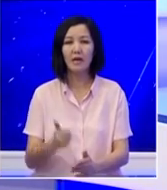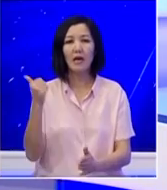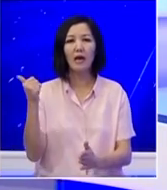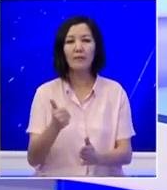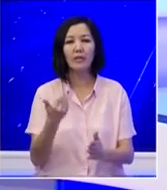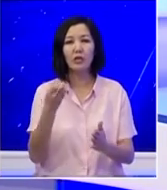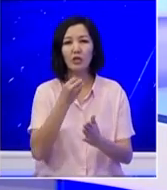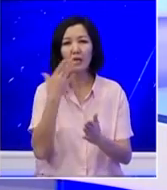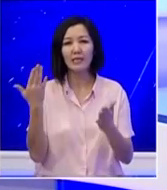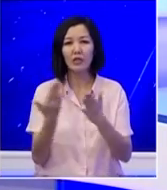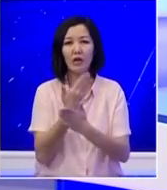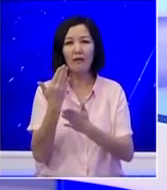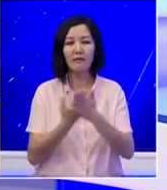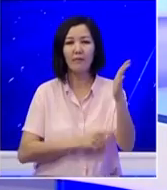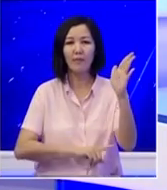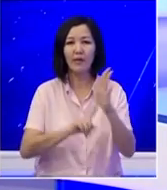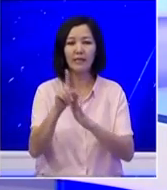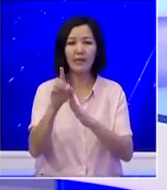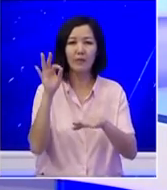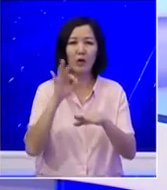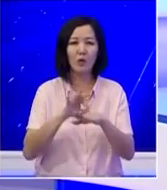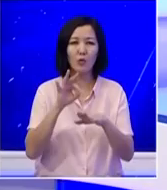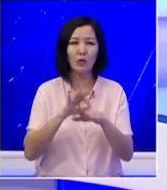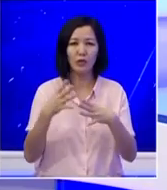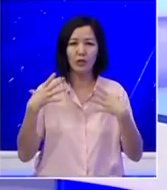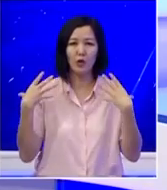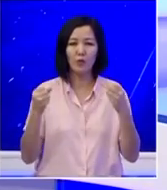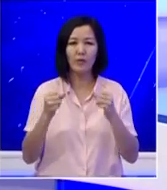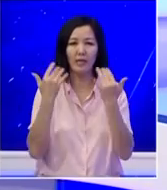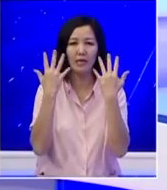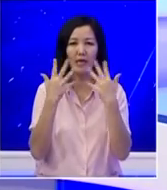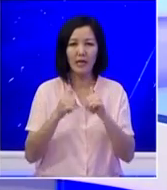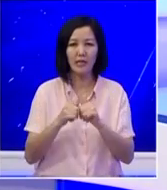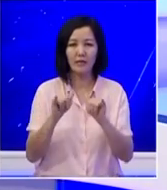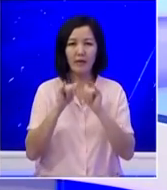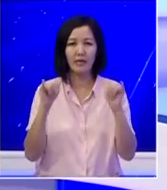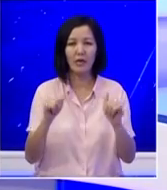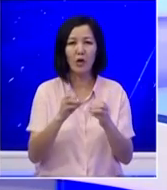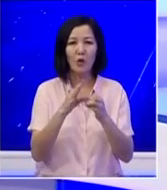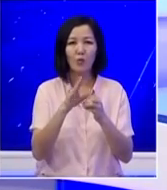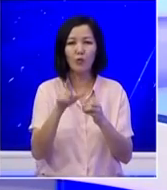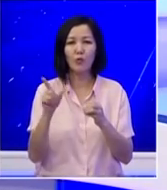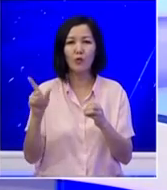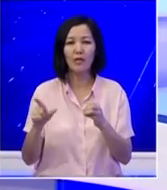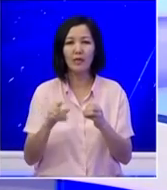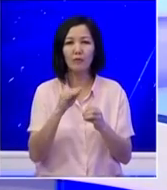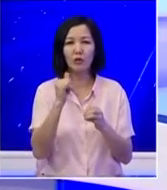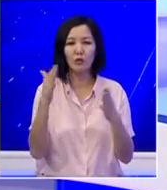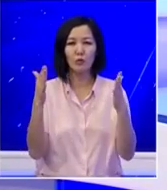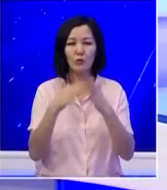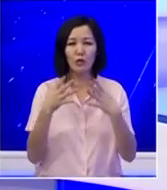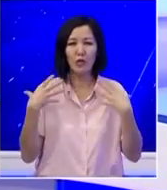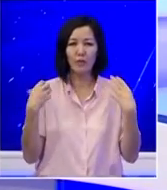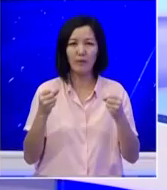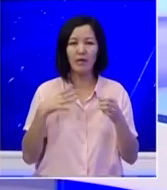Аптаны жағымды жаңалықтан бастасақ, өңірде індетті жеңгендер қатары артып келеді. Бүгін 14 жетісулық емделіп үйлеріне шықты. Жақын күндері